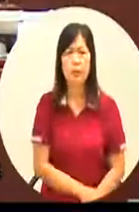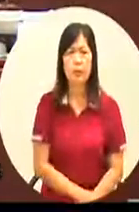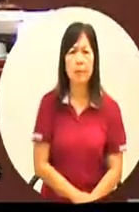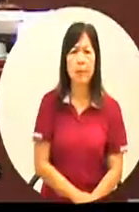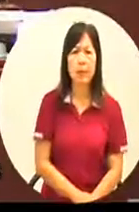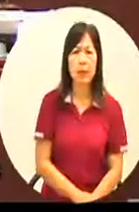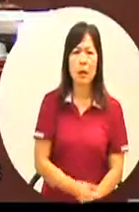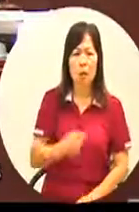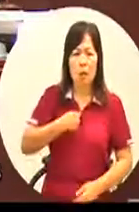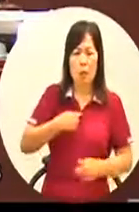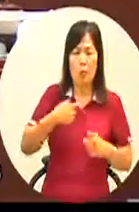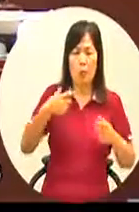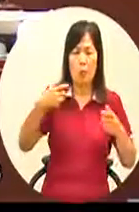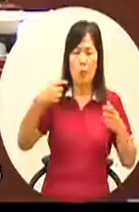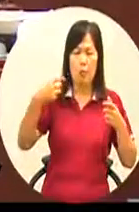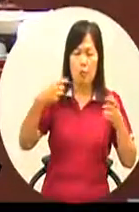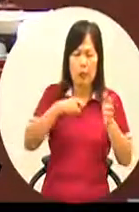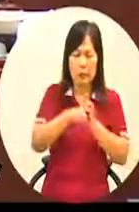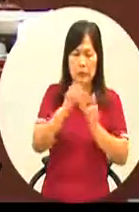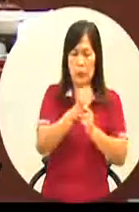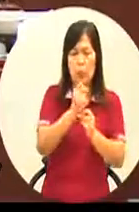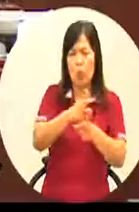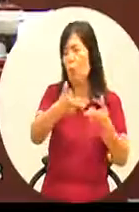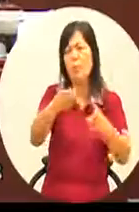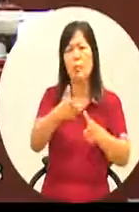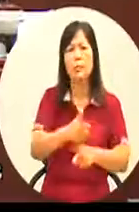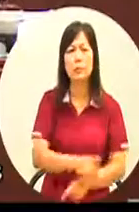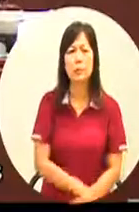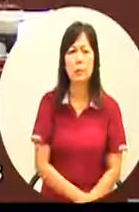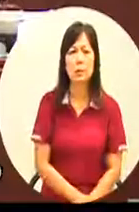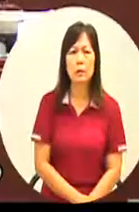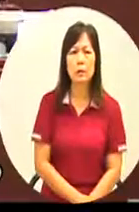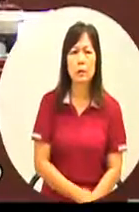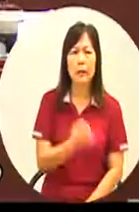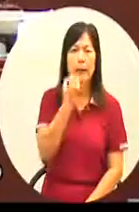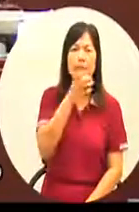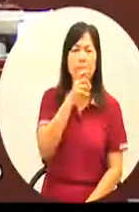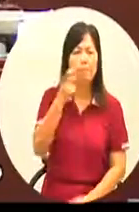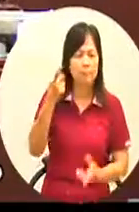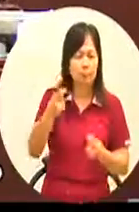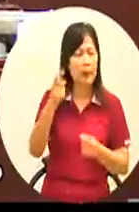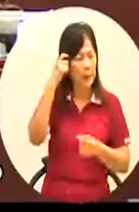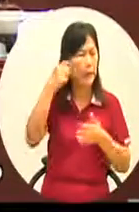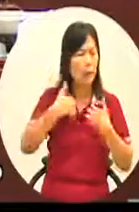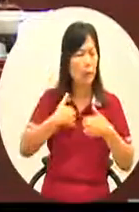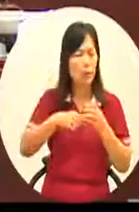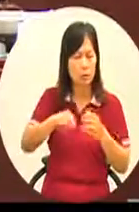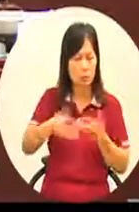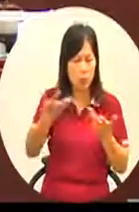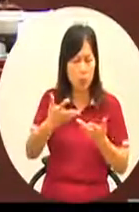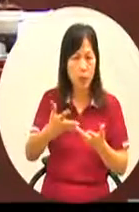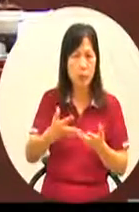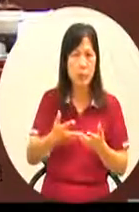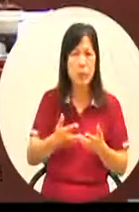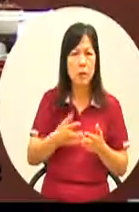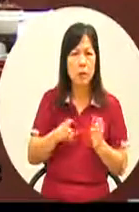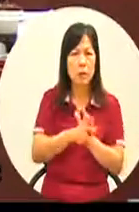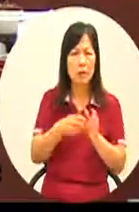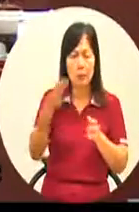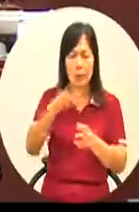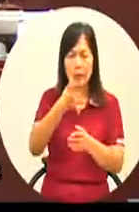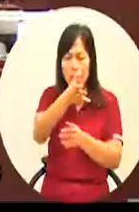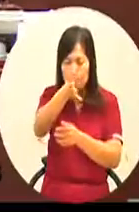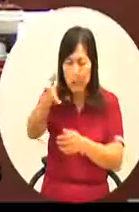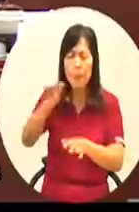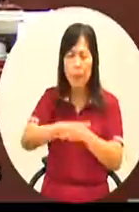比较不是我们这边直接的业务，所以不过我想很高兴今天知道有这样子，我想我们会去进行了